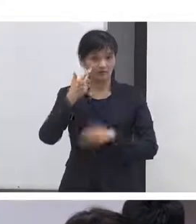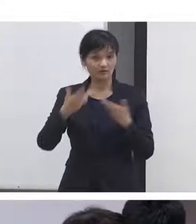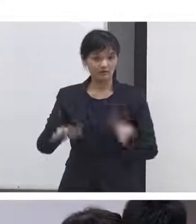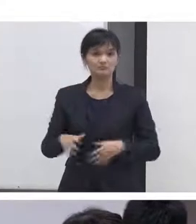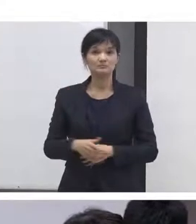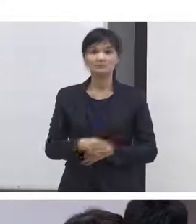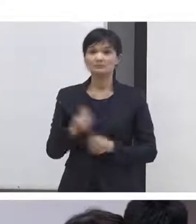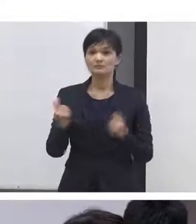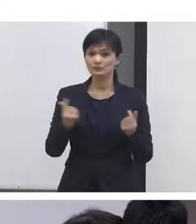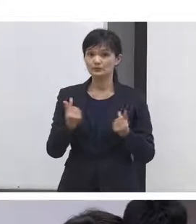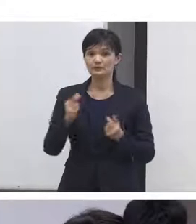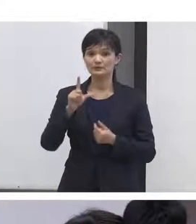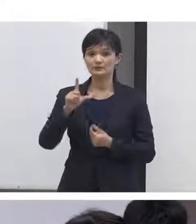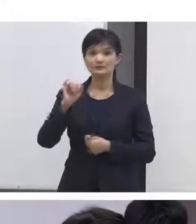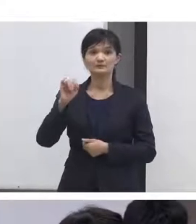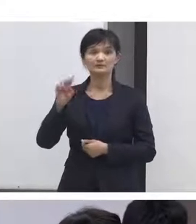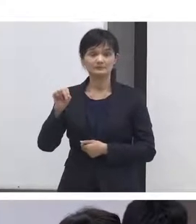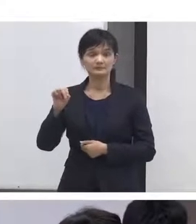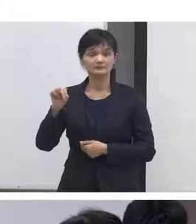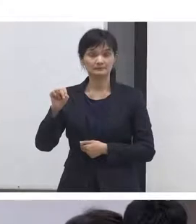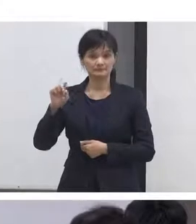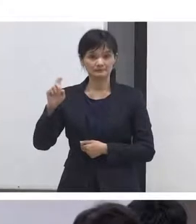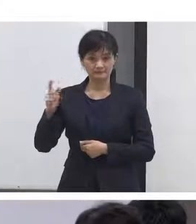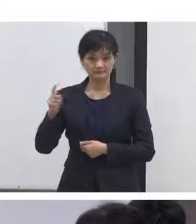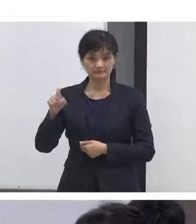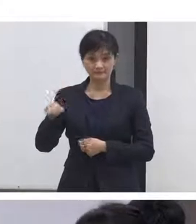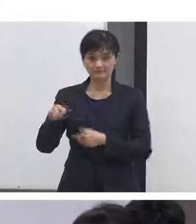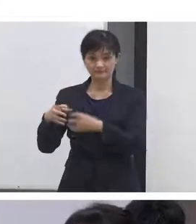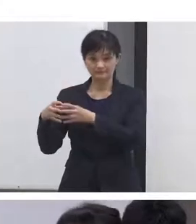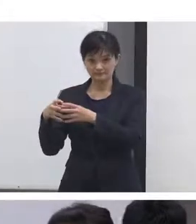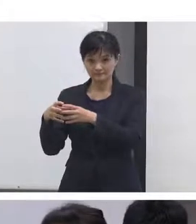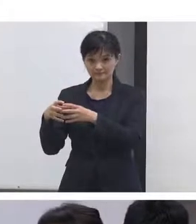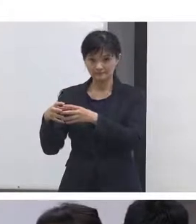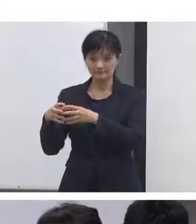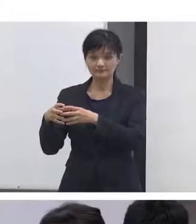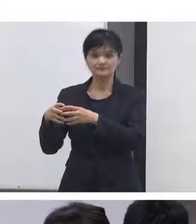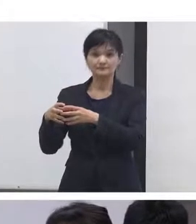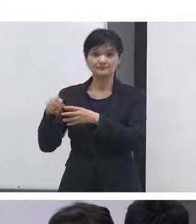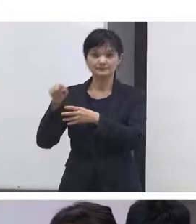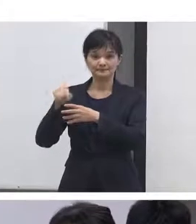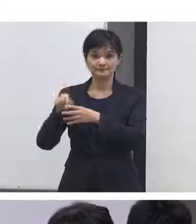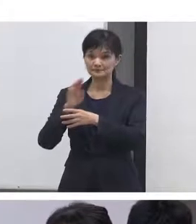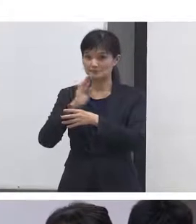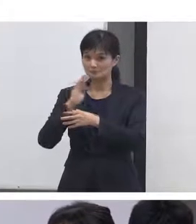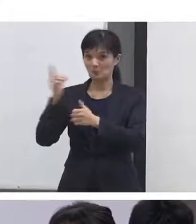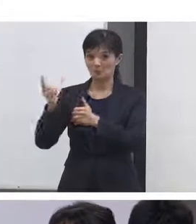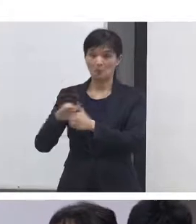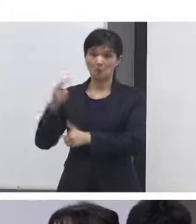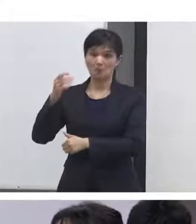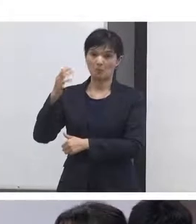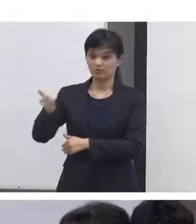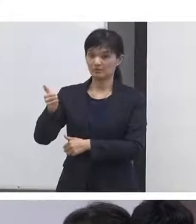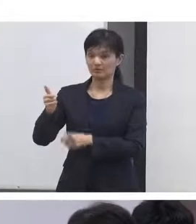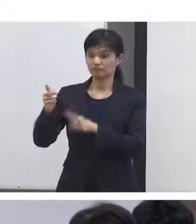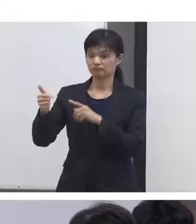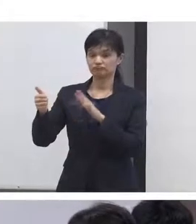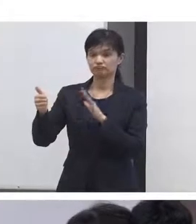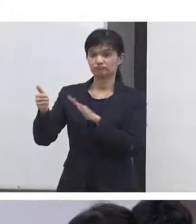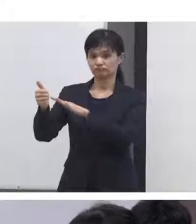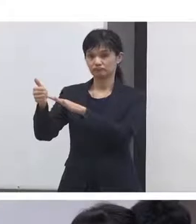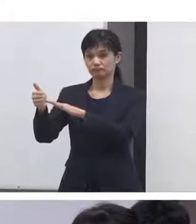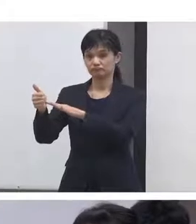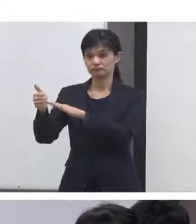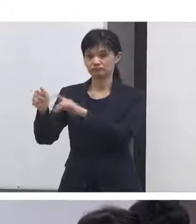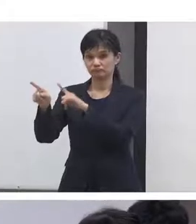Linux 长期都是就是 Torvalds， Linus Torvalds， 他是大佬嘛，他讲算嘛，对，好，就是会有这